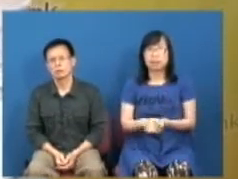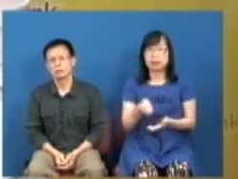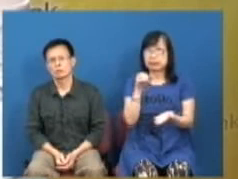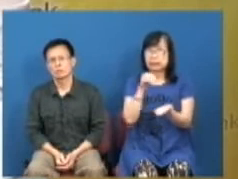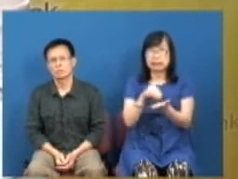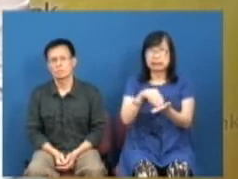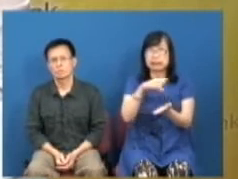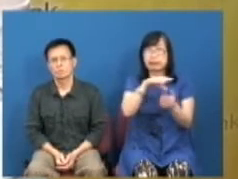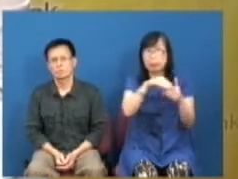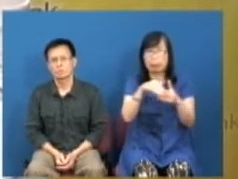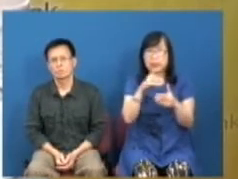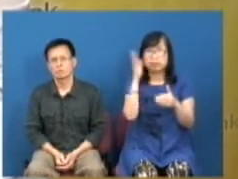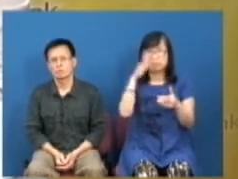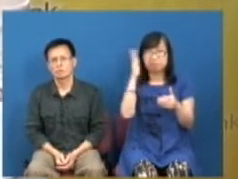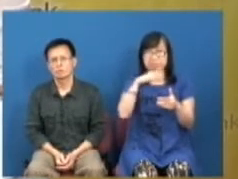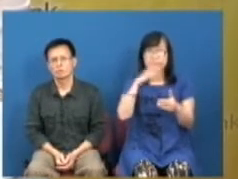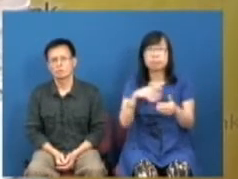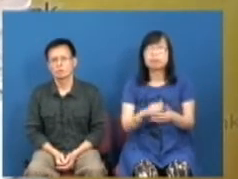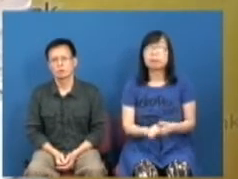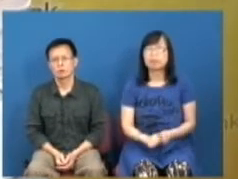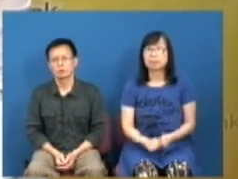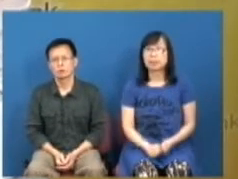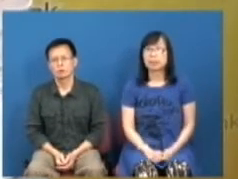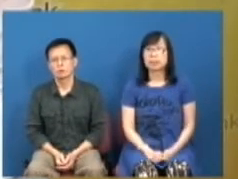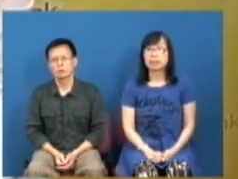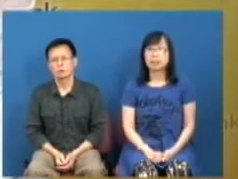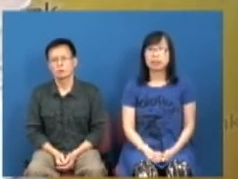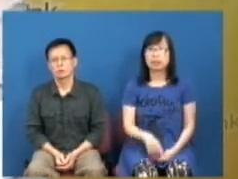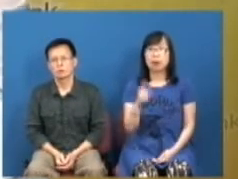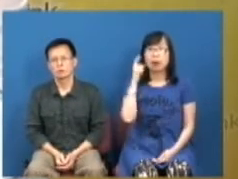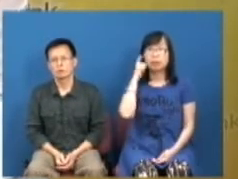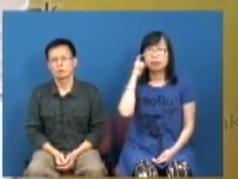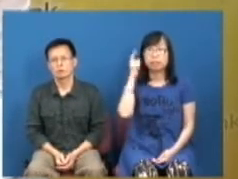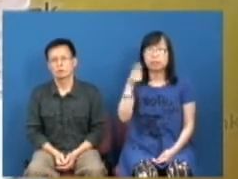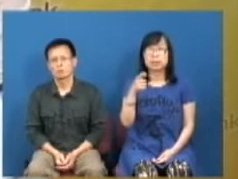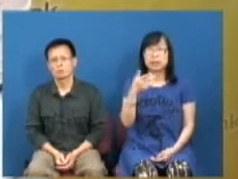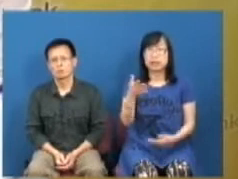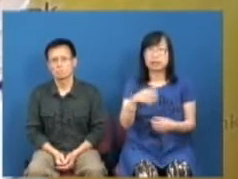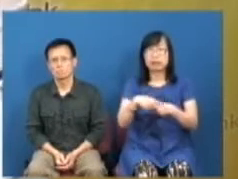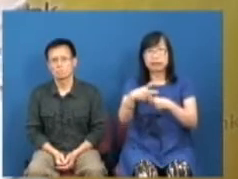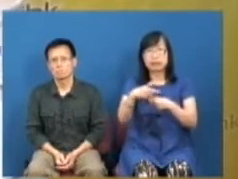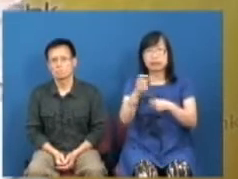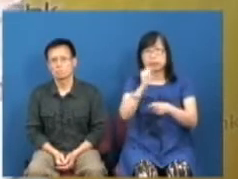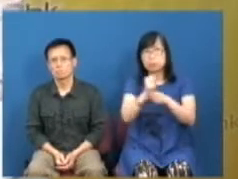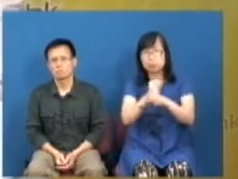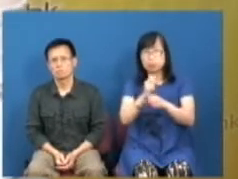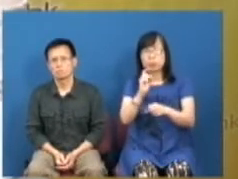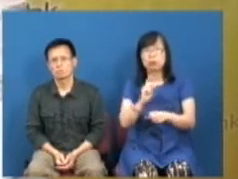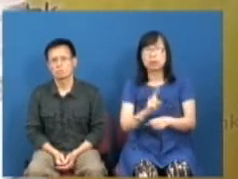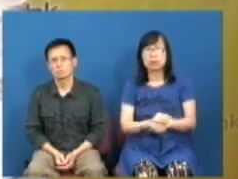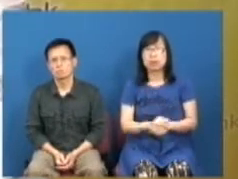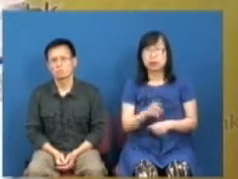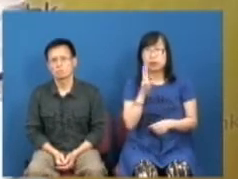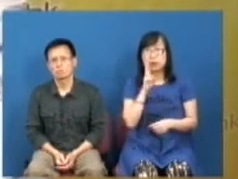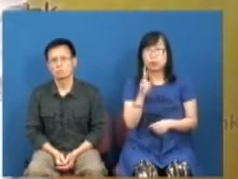帶來有啲味道噶嘛，係嘛？即係我自己適量嗱，我諗嗱就睇你第幾級處理水啦。嗱，譬如好似如